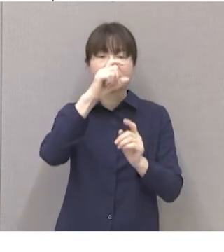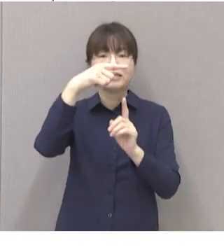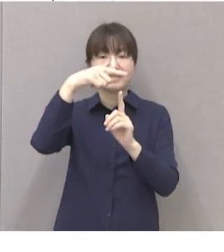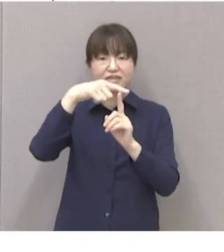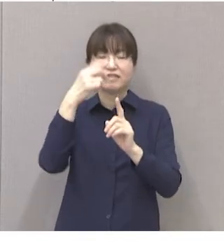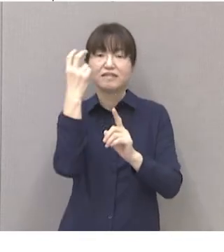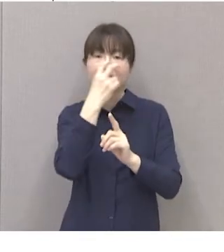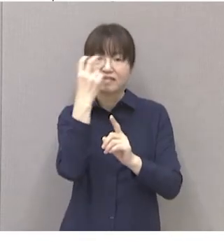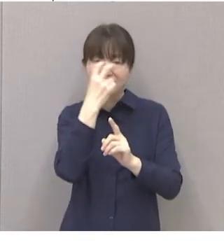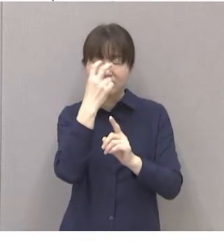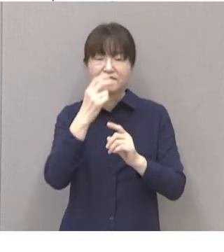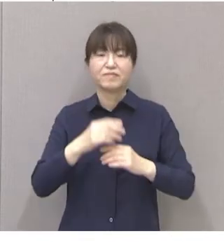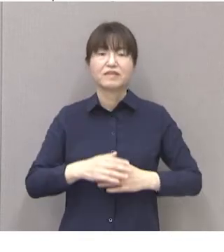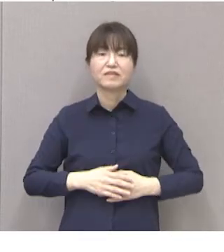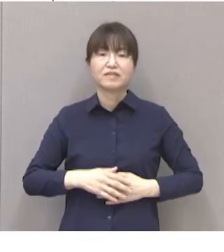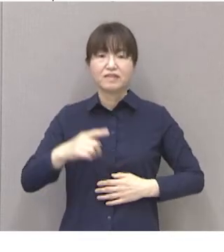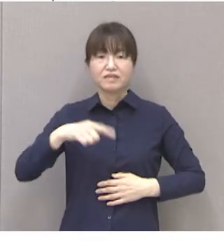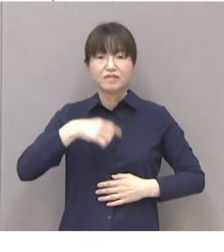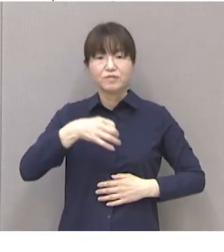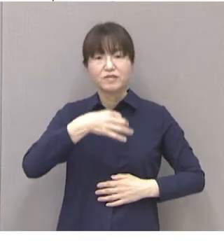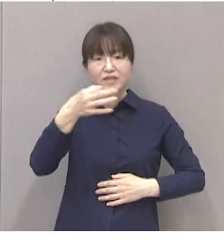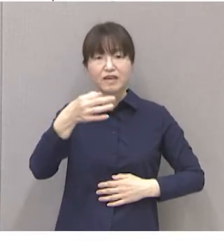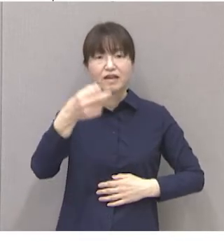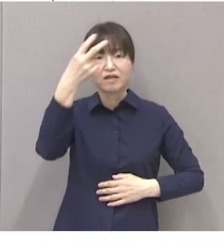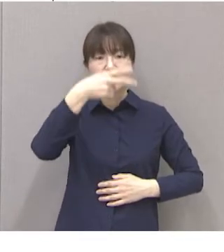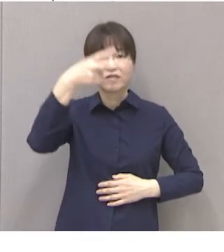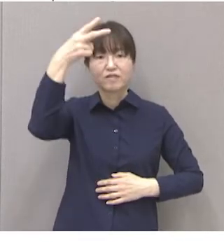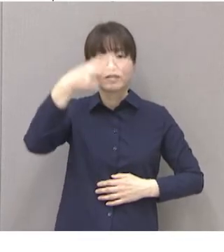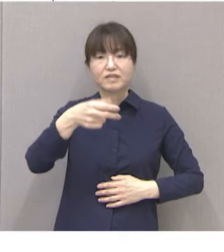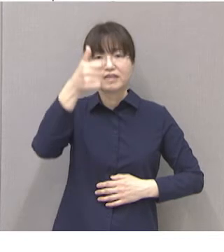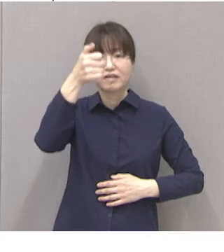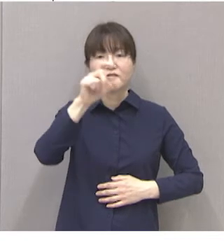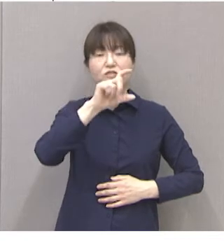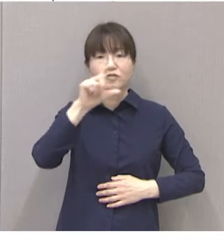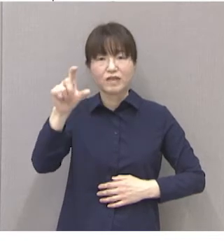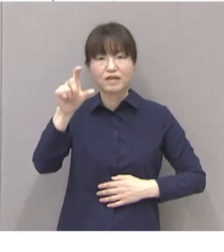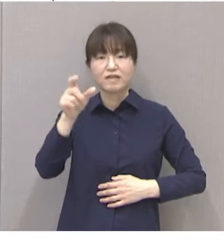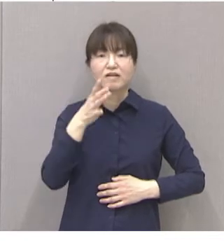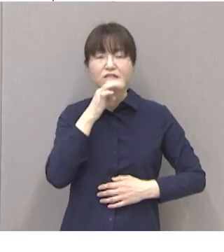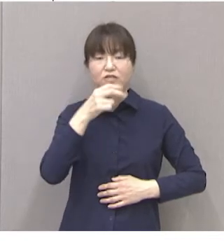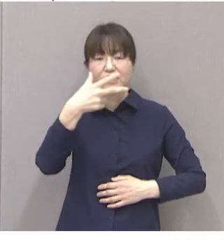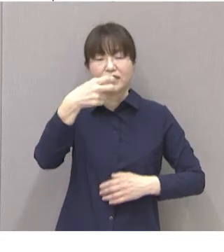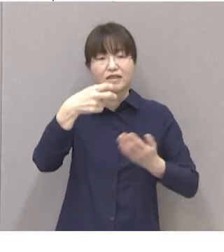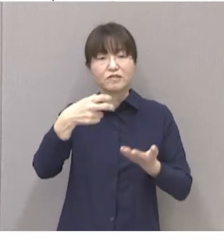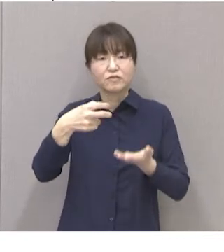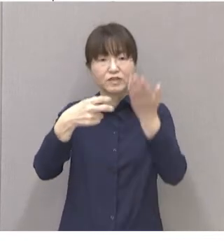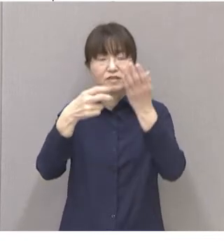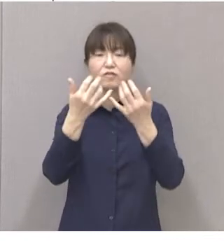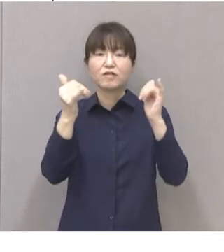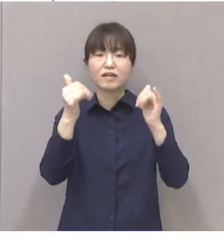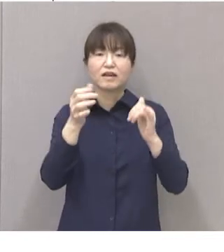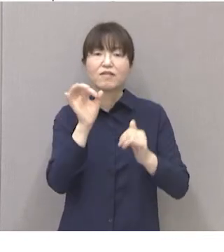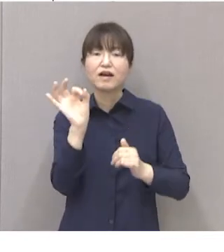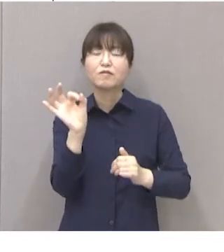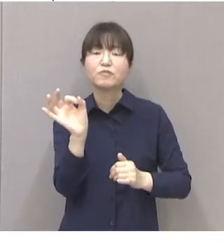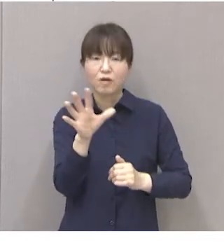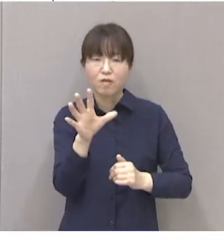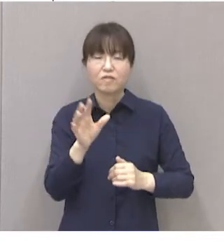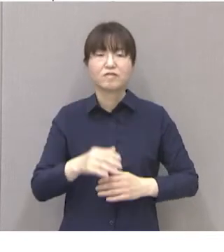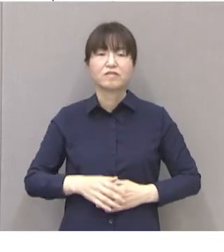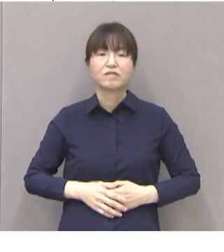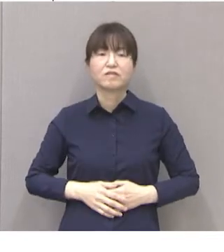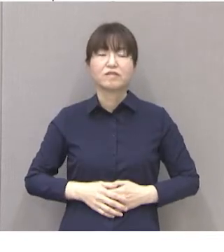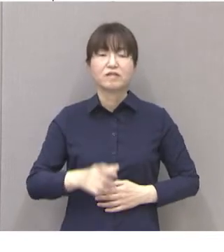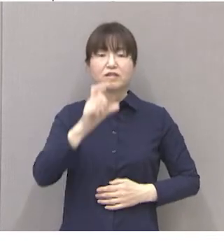ますチコ負担金は2050円ですが70歳以上の方は無料になりますヘリカル ct による肺ガン